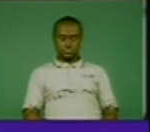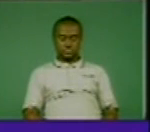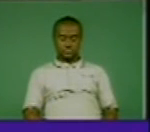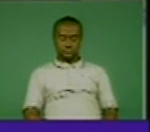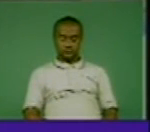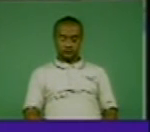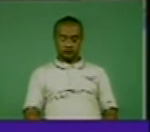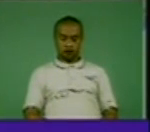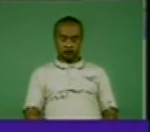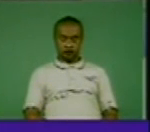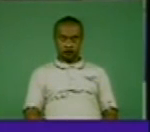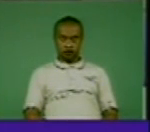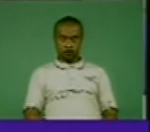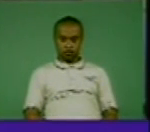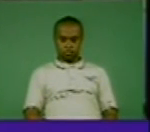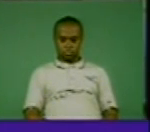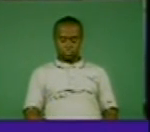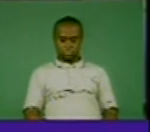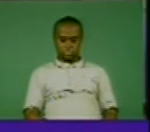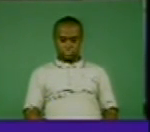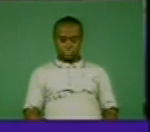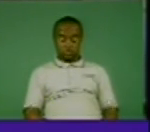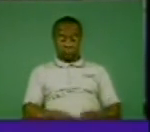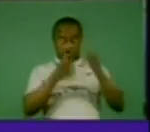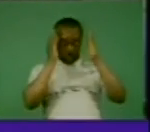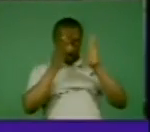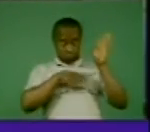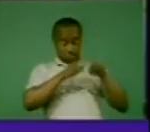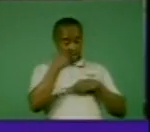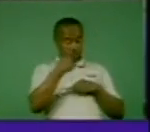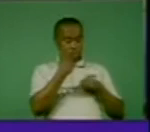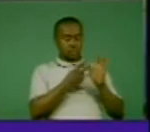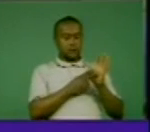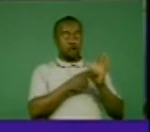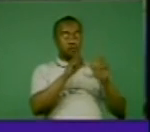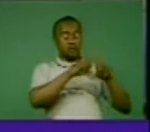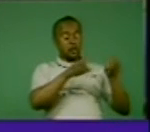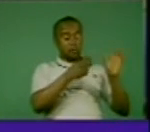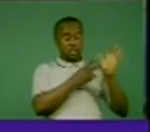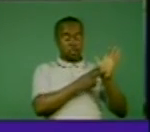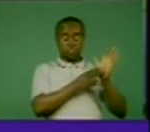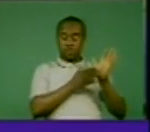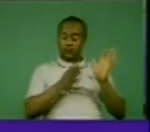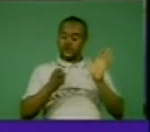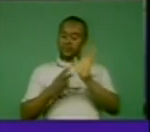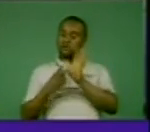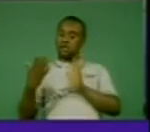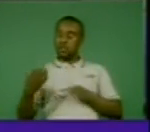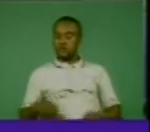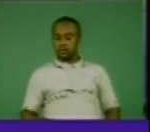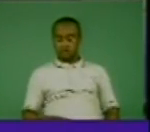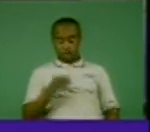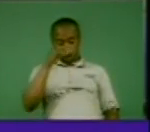Mheshimiwa Mwenyekiti, sura ya 7 ilikuwa ina ibara ya 70 mpaka 75. Kura za wazi ndio